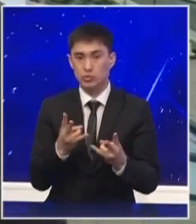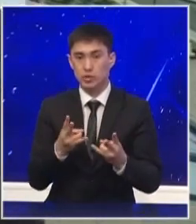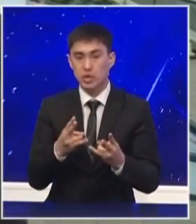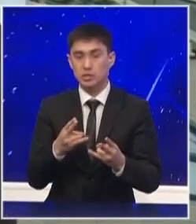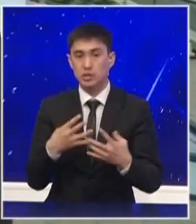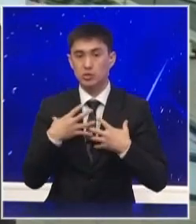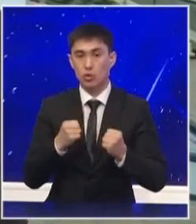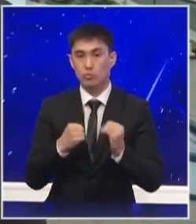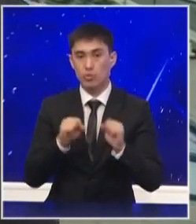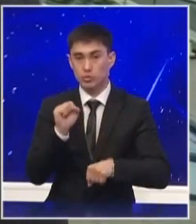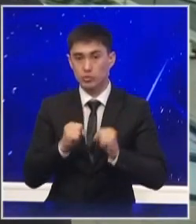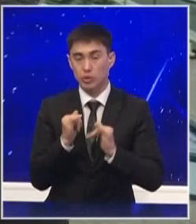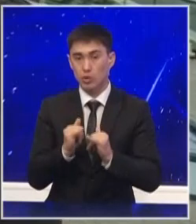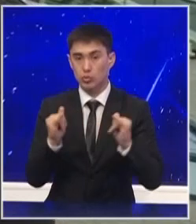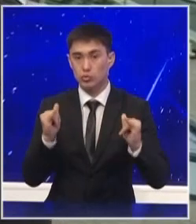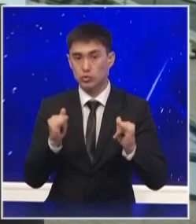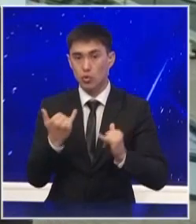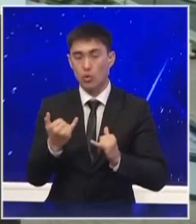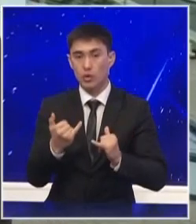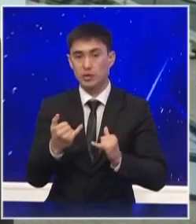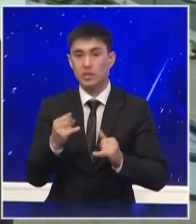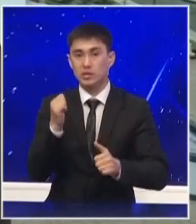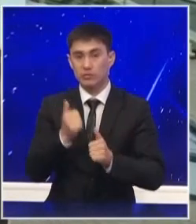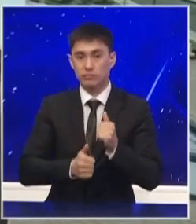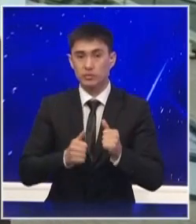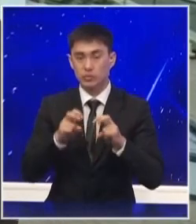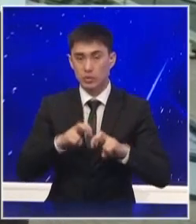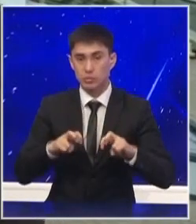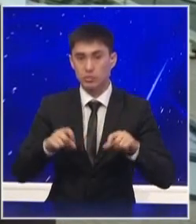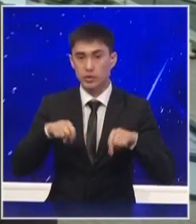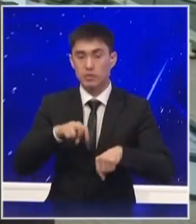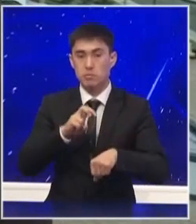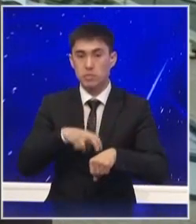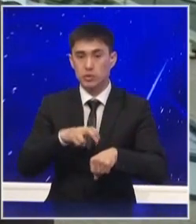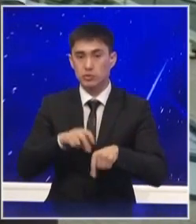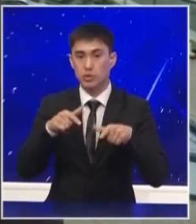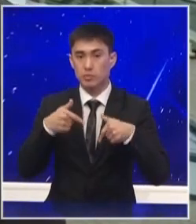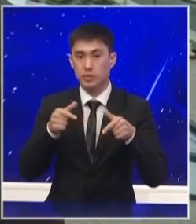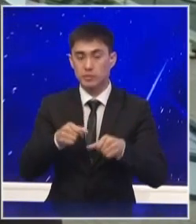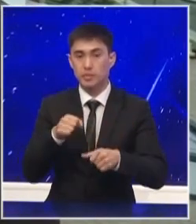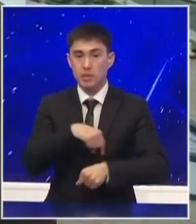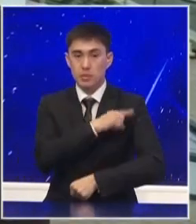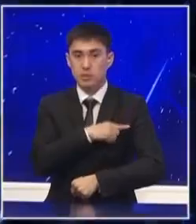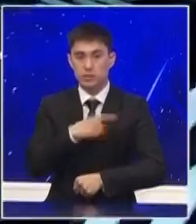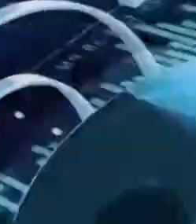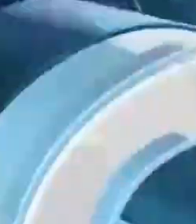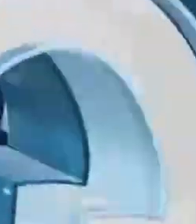және сауығып кету мүмкіндігін арттыру үшін оған саналы түрде қарауымыз керек. Медициналық тұрғыда сауатты болуымыз қажет.